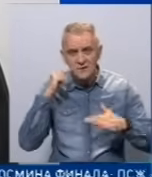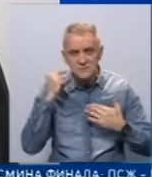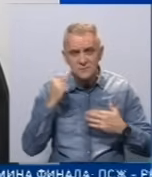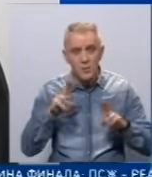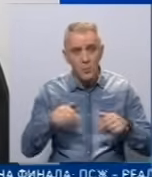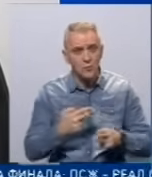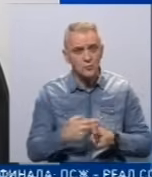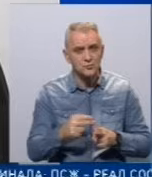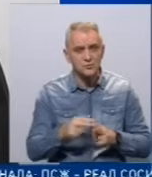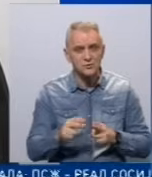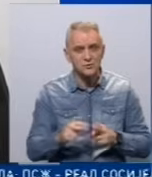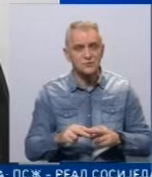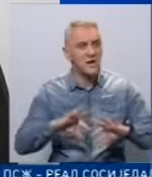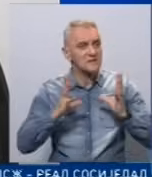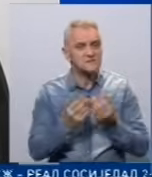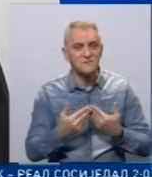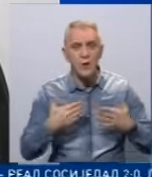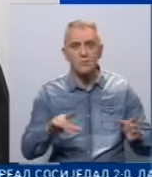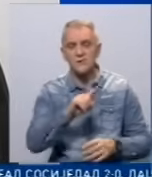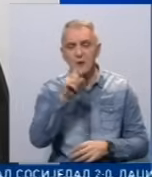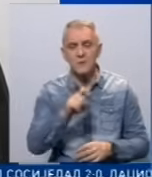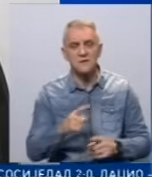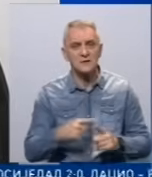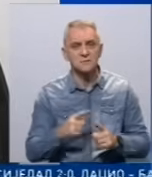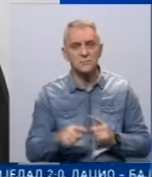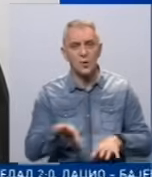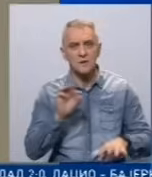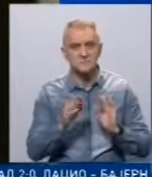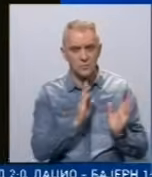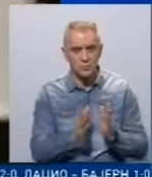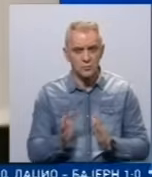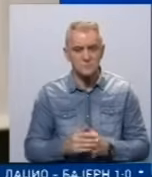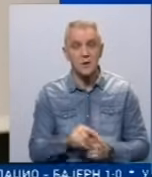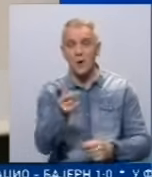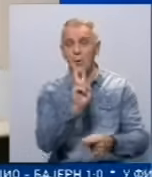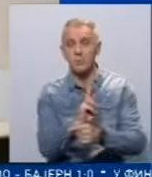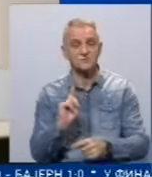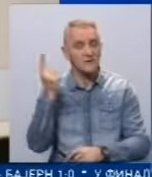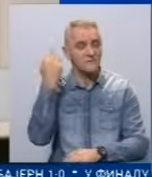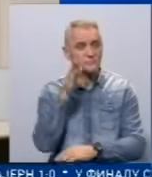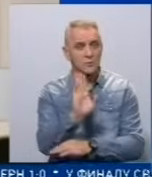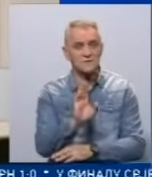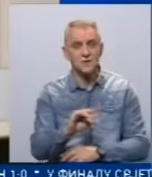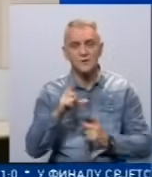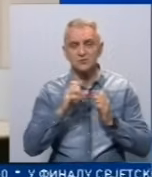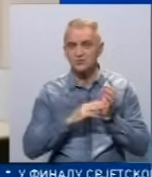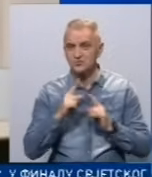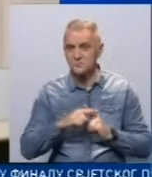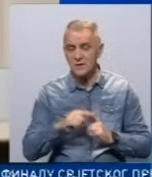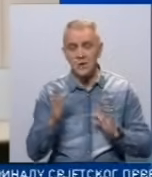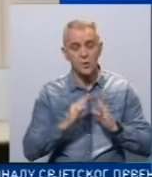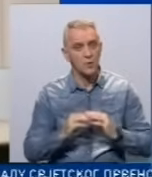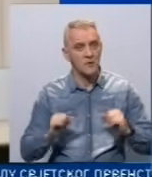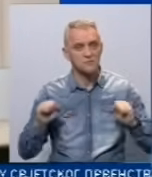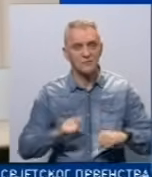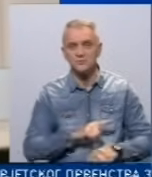moguće riješiti sva otvorena pitanja koja se tiču izbornog procesa. Na upozorenje visokog predstavnika Kristijana Šmita da domaće